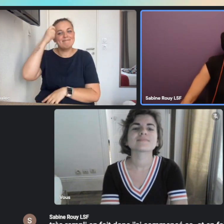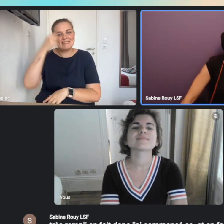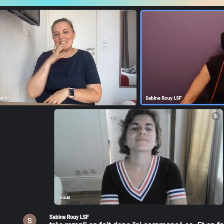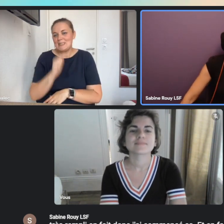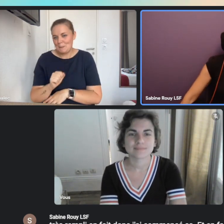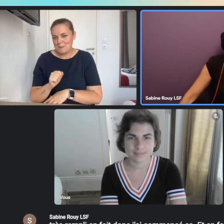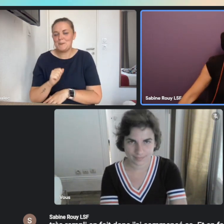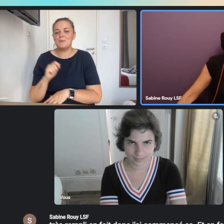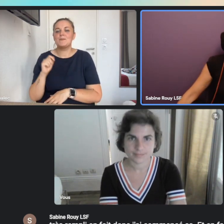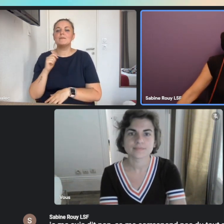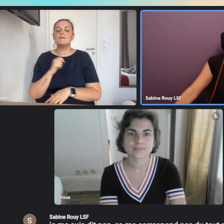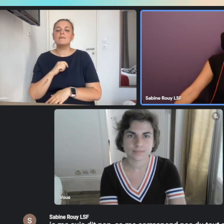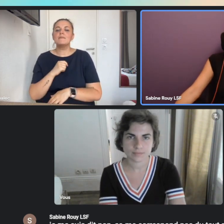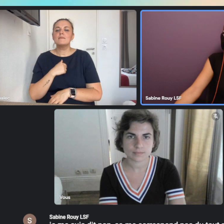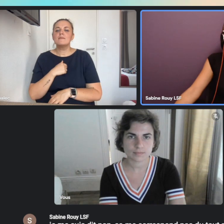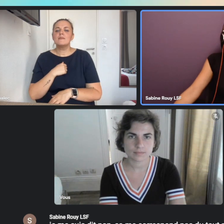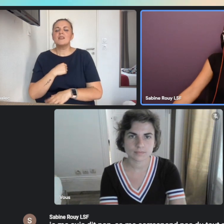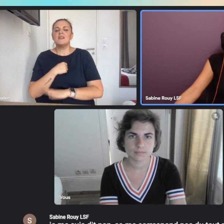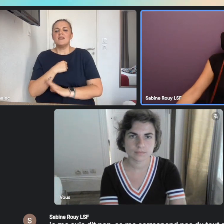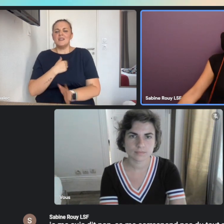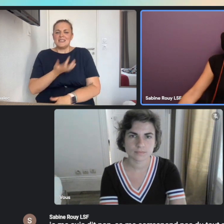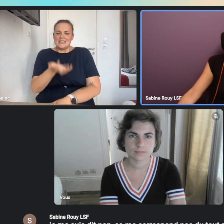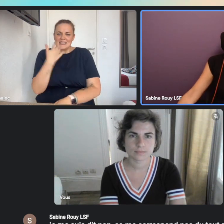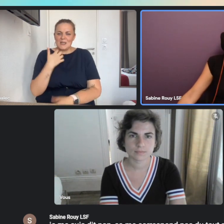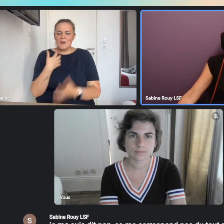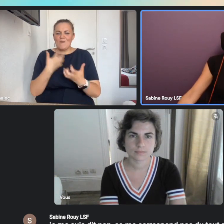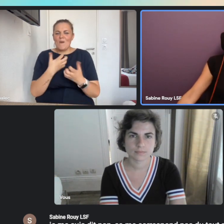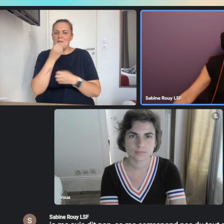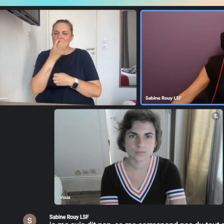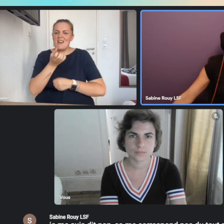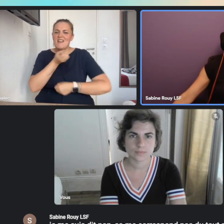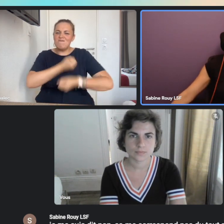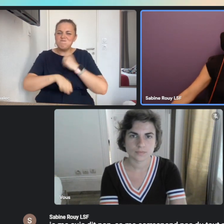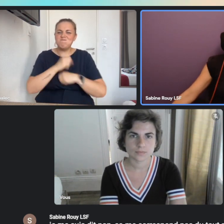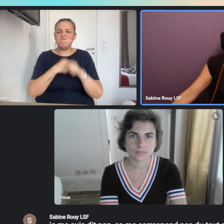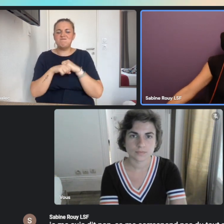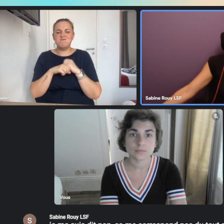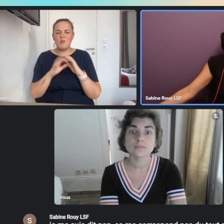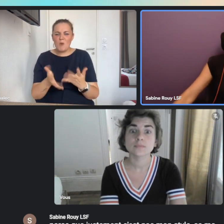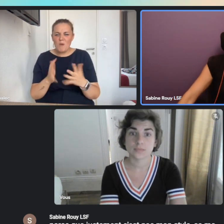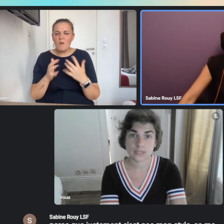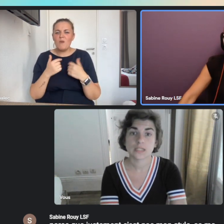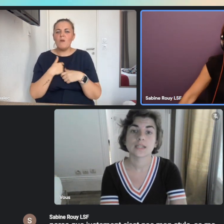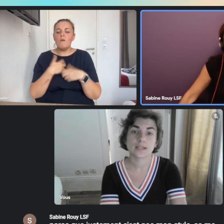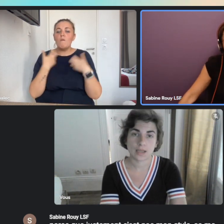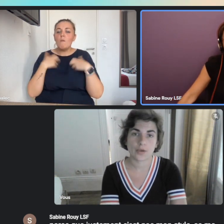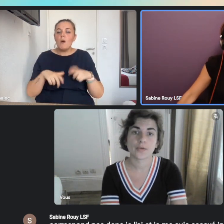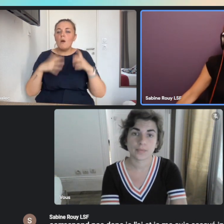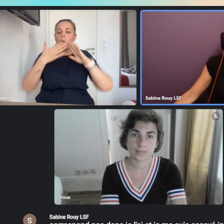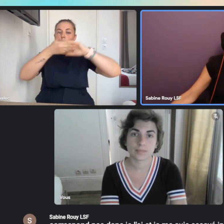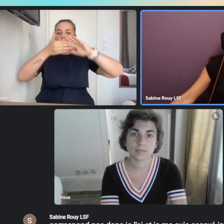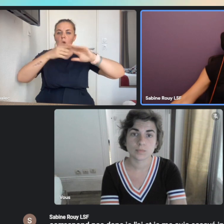puis récemment, effectivement, donc j'ai eu ce déclic en décembre et je dis: «Ah tant pis, j'ai envie de faire quelque chose de propre, d'organisé, donc